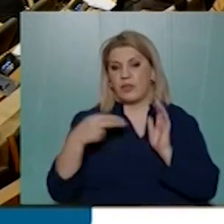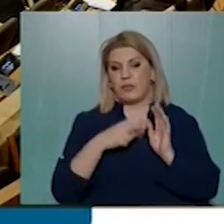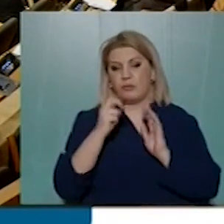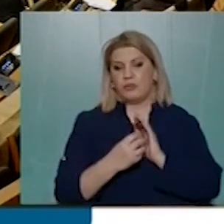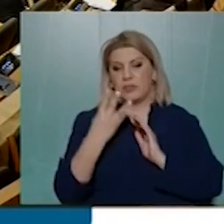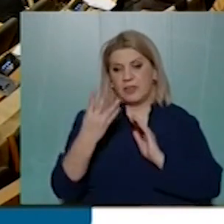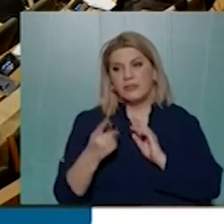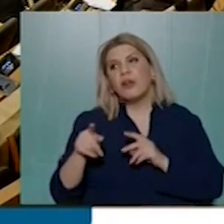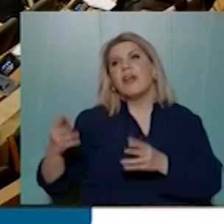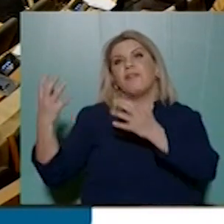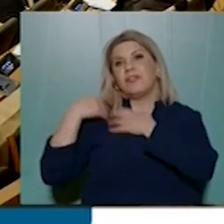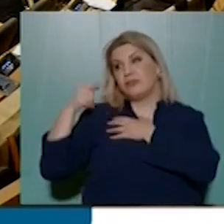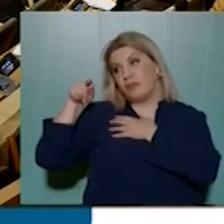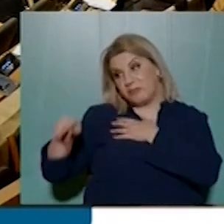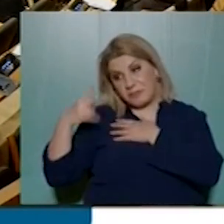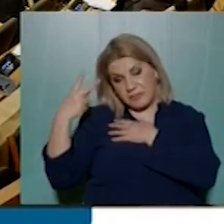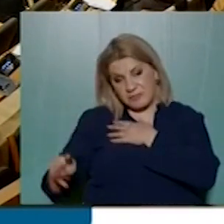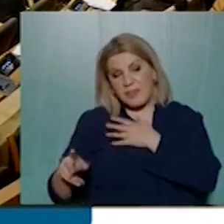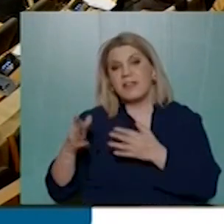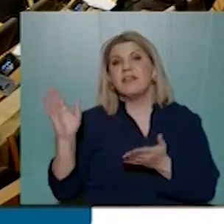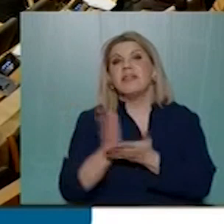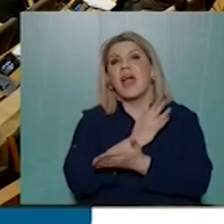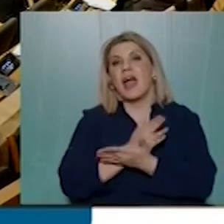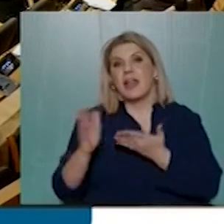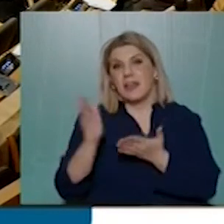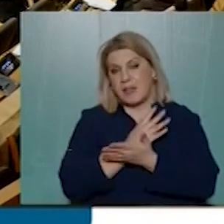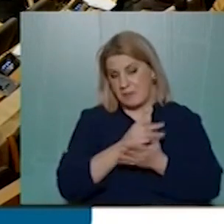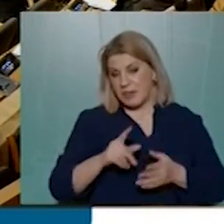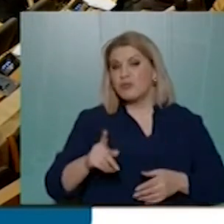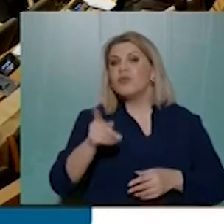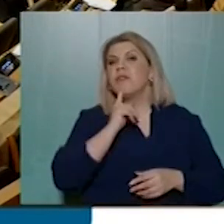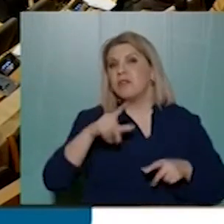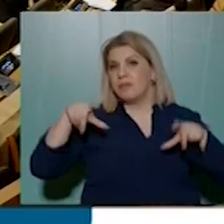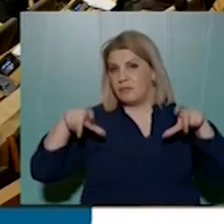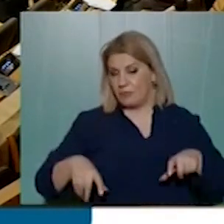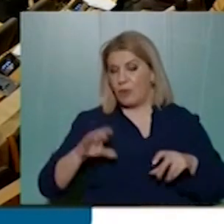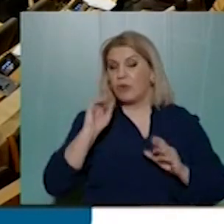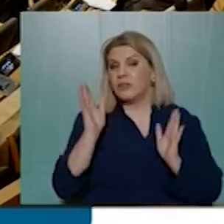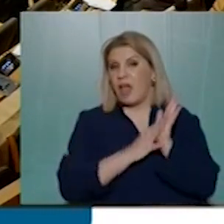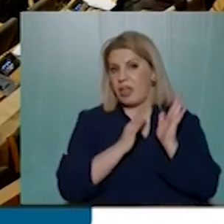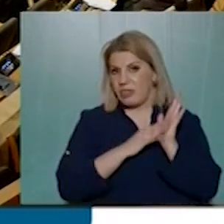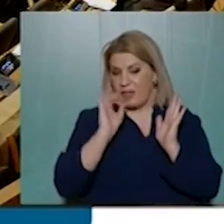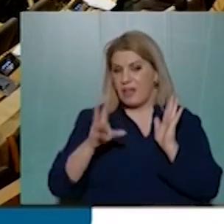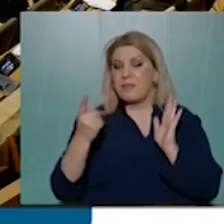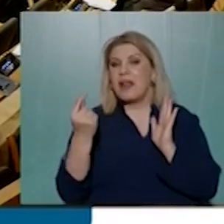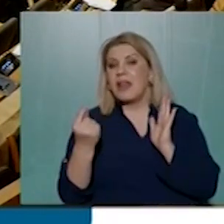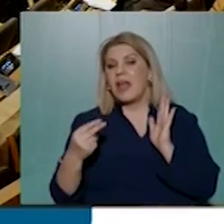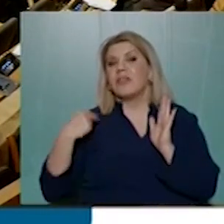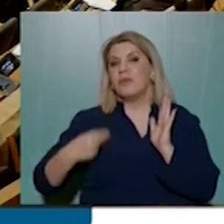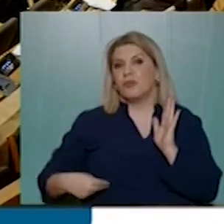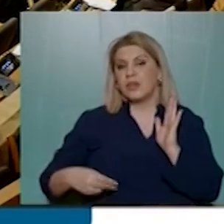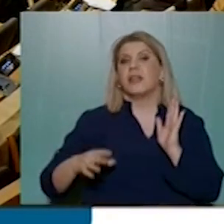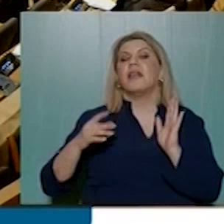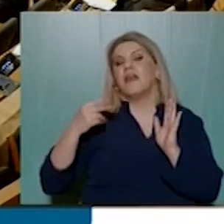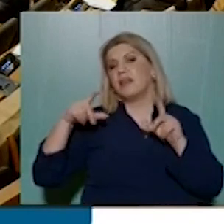εσάς τώρα τον μπαλάκι με διαλυμένες εγκαταστάσεις στο καυτατζόγλειο χωρίς άδεια με ελάχιστα δημόσια και δημοτικά